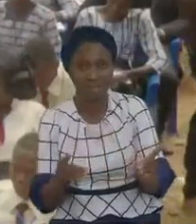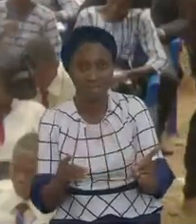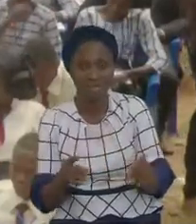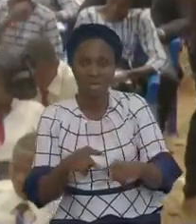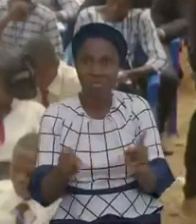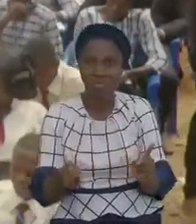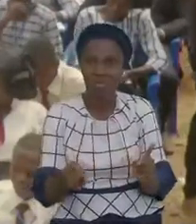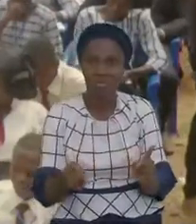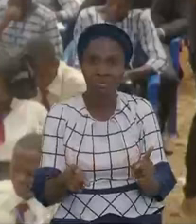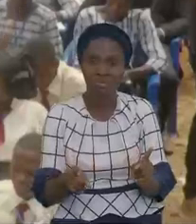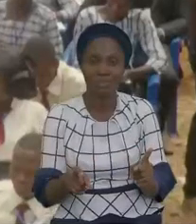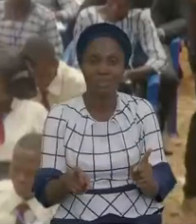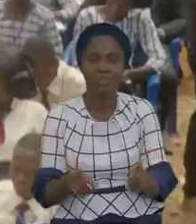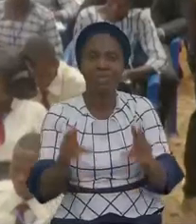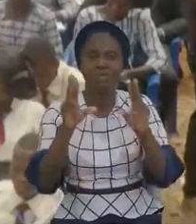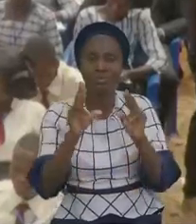sommes dévoués.